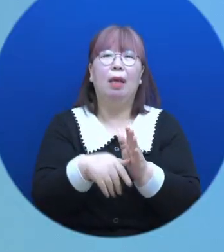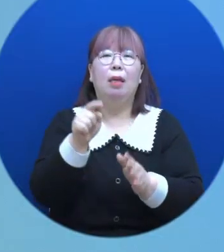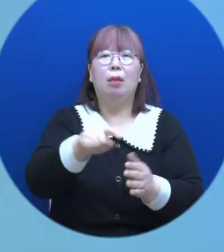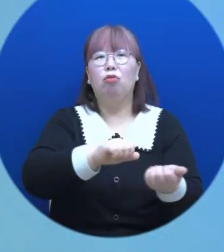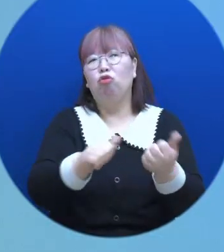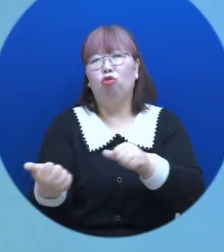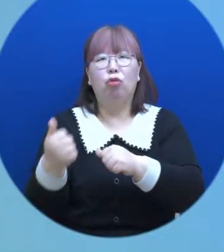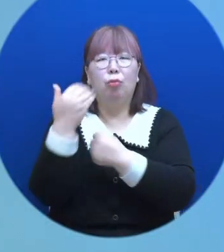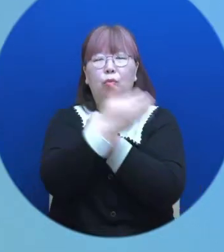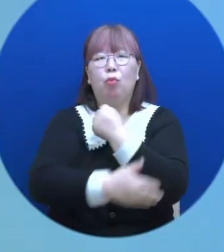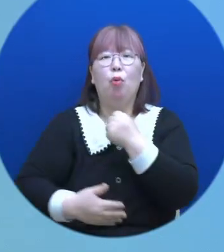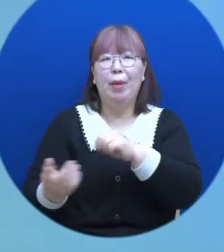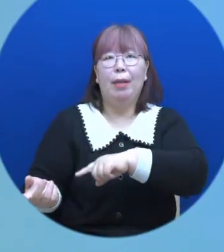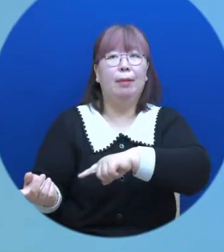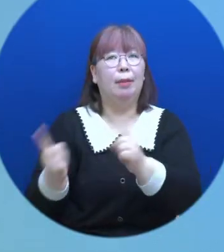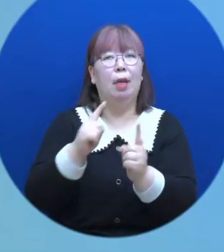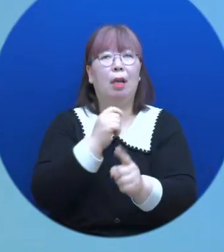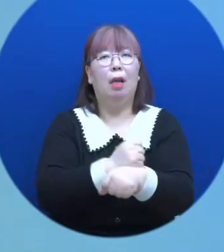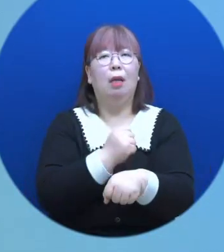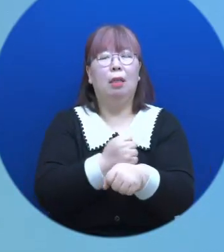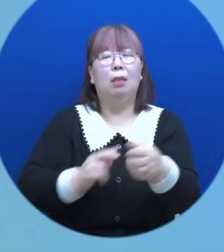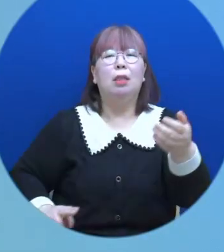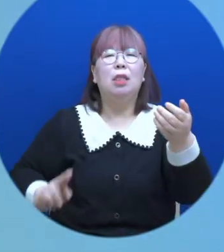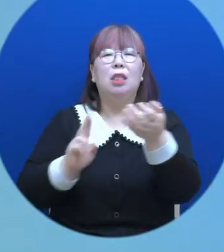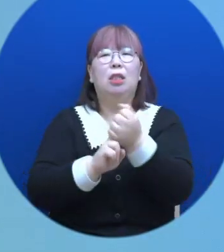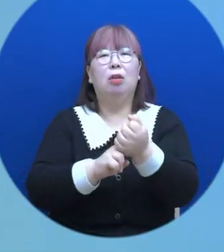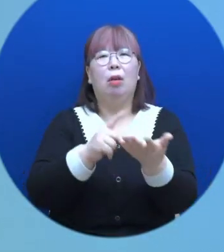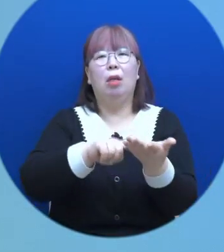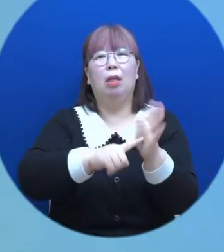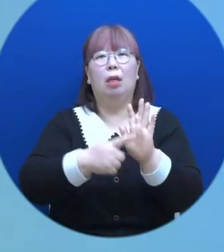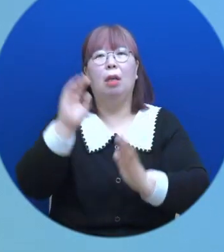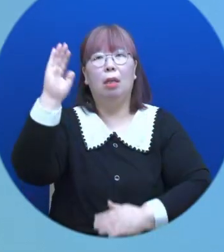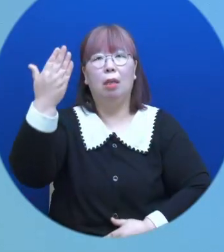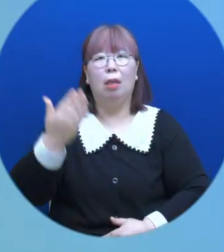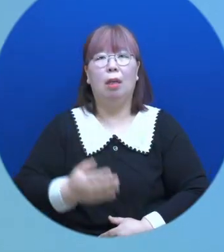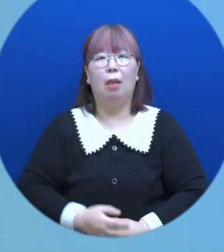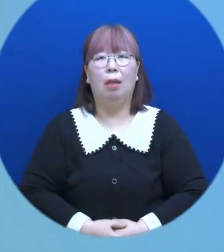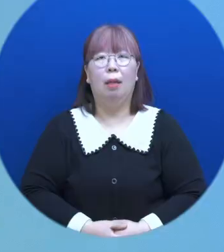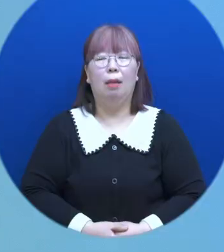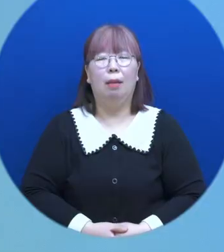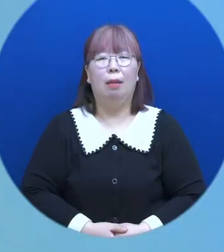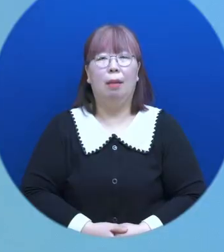시체가 살아나서 나오는 기적이 나타난 걸 보게 됩니다.